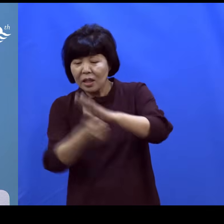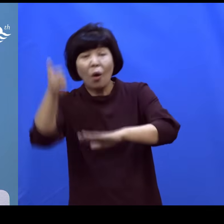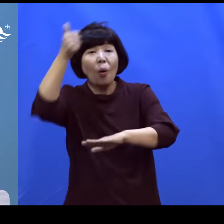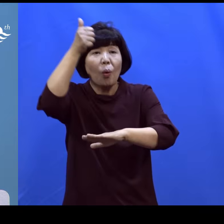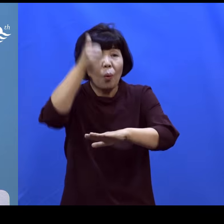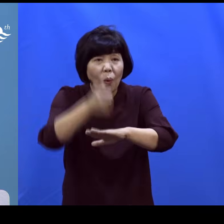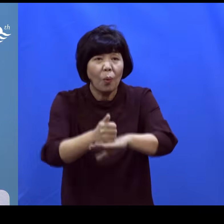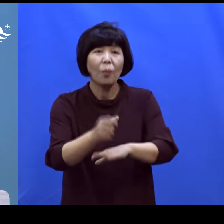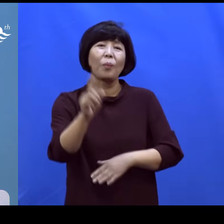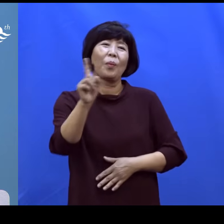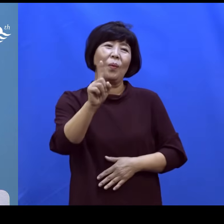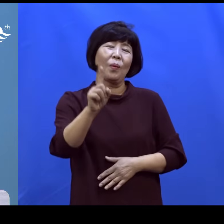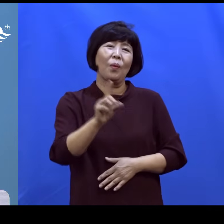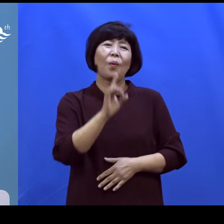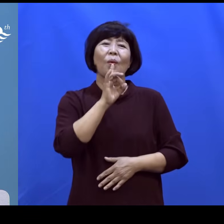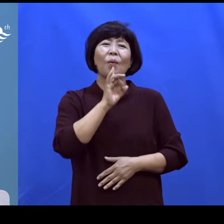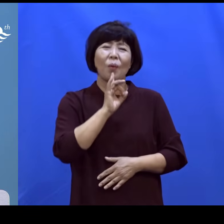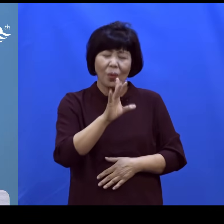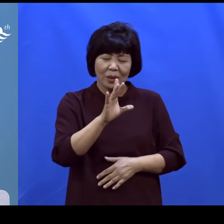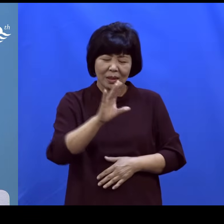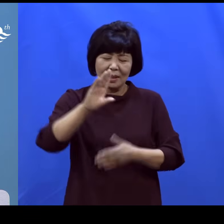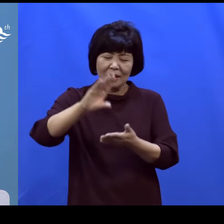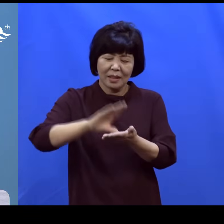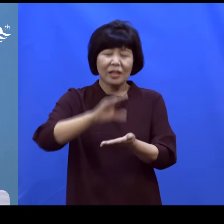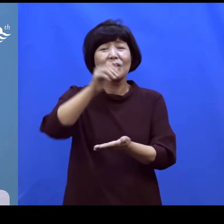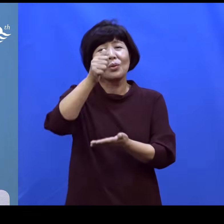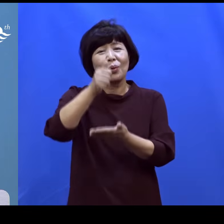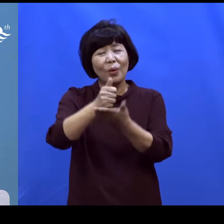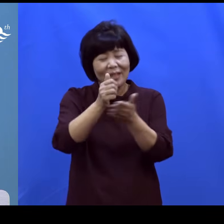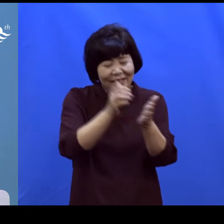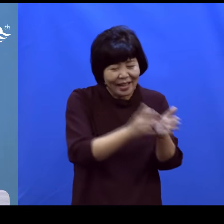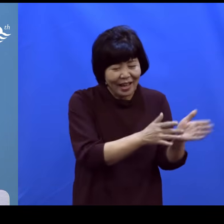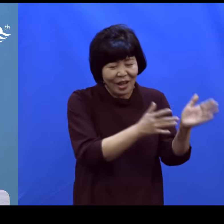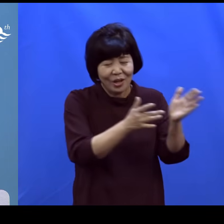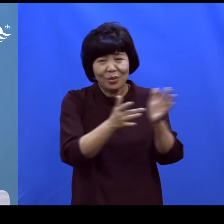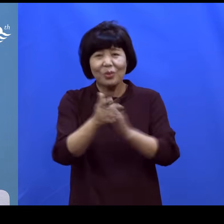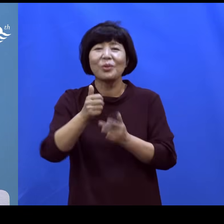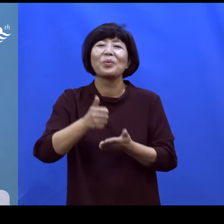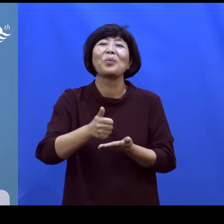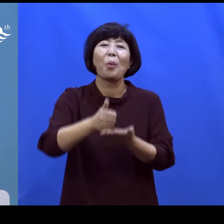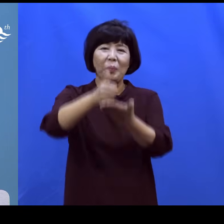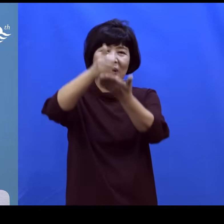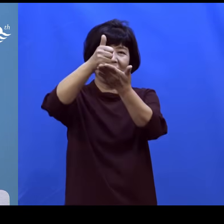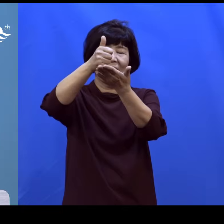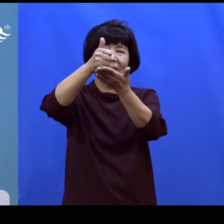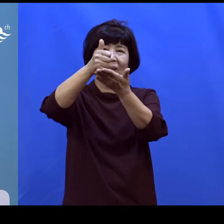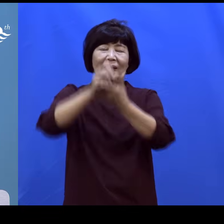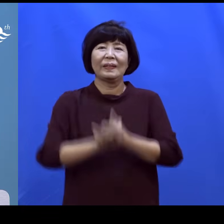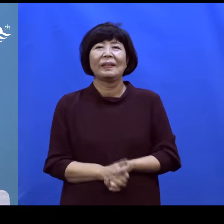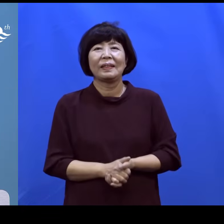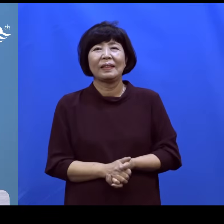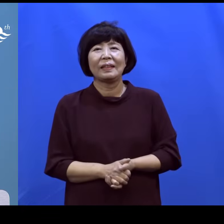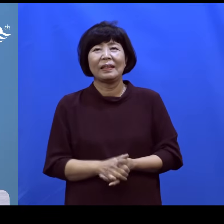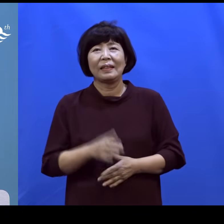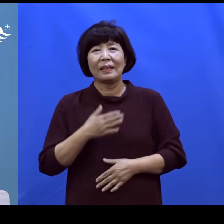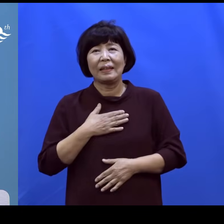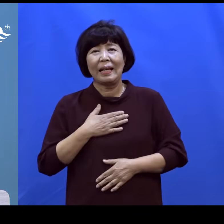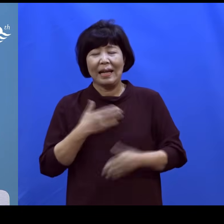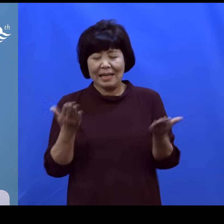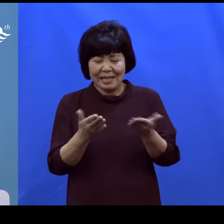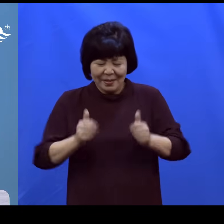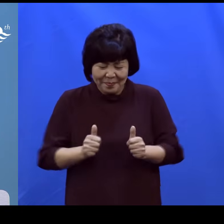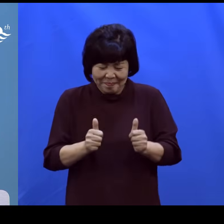오직 그리스도를 드러내는 겁니다. 초점은 그리스도예요. 그래서 내가 하는 그 일을 정말 성실히 최선을